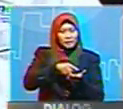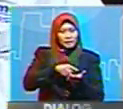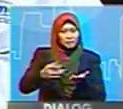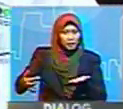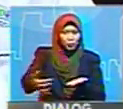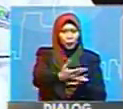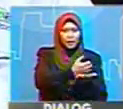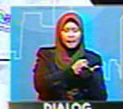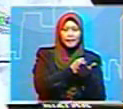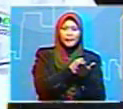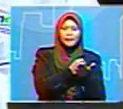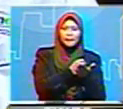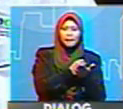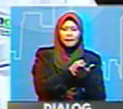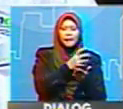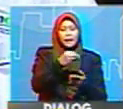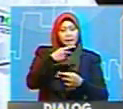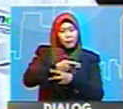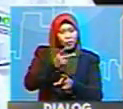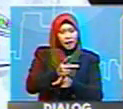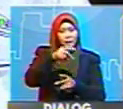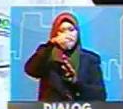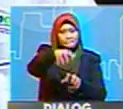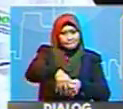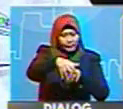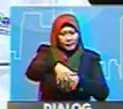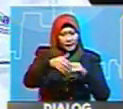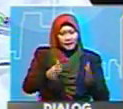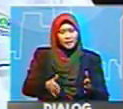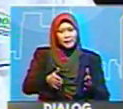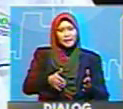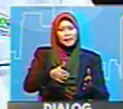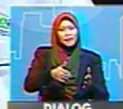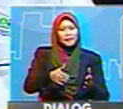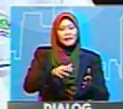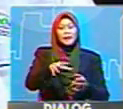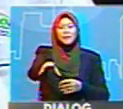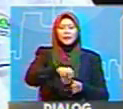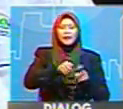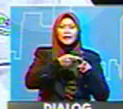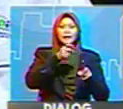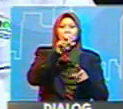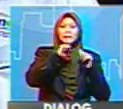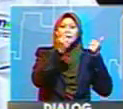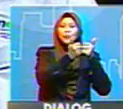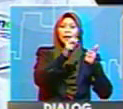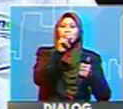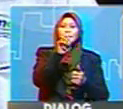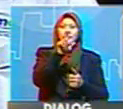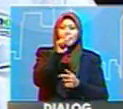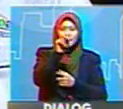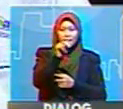mengambil produk petani untuk dijual ataupun produk ikan mereka ambil daripada nelayan ataupun persatuan nelayan untuk jual di